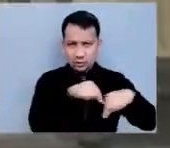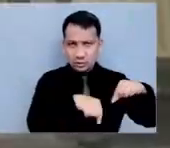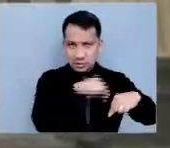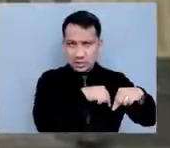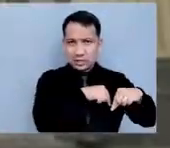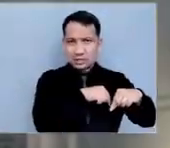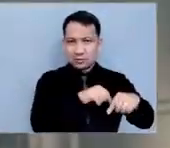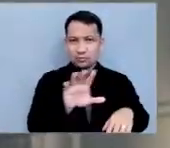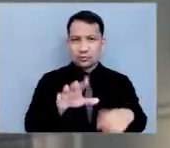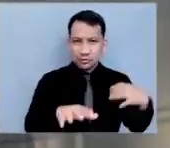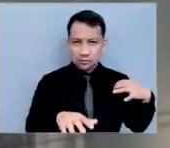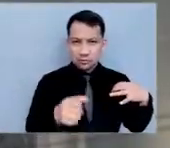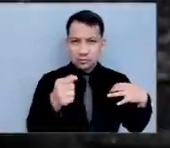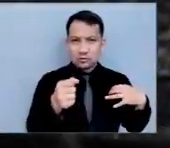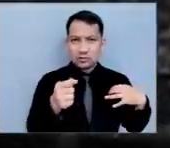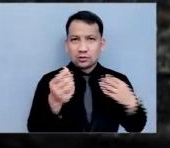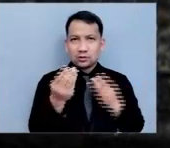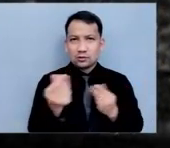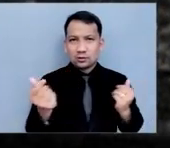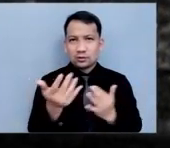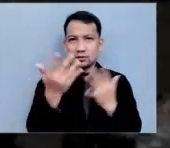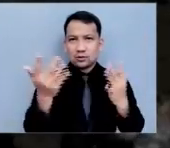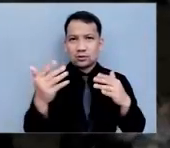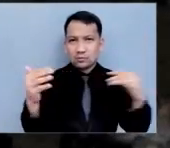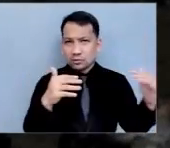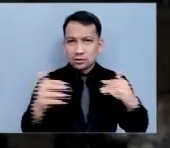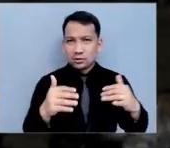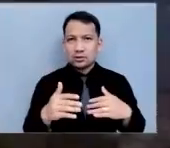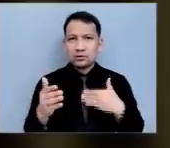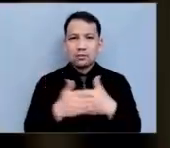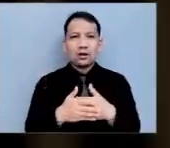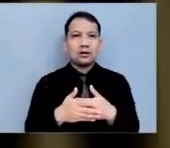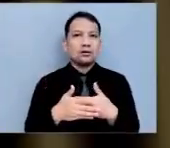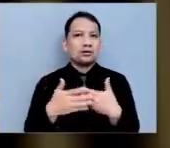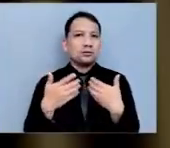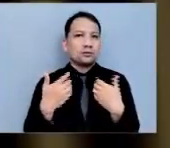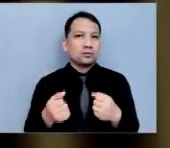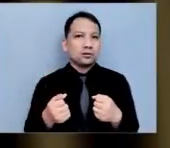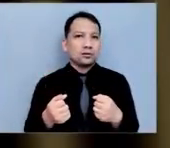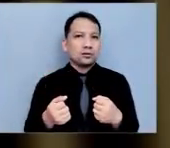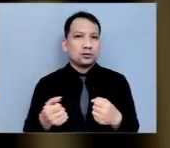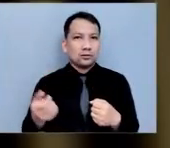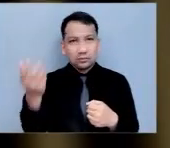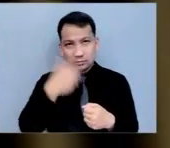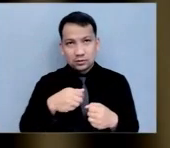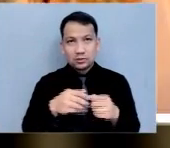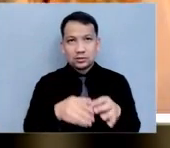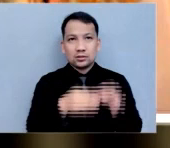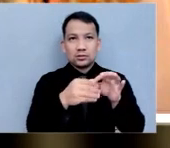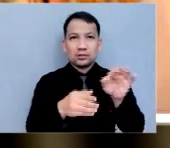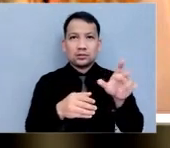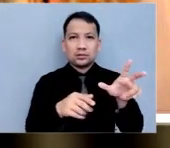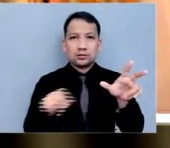Teka, malapit ng maabo, muntik ng madali, pero di hamak na mas matanda pa rin sa post office